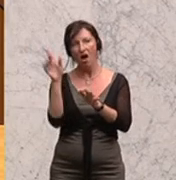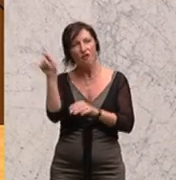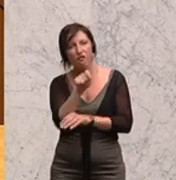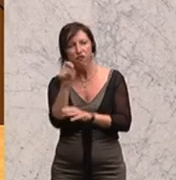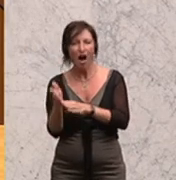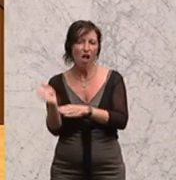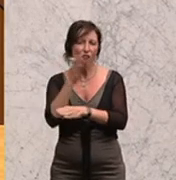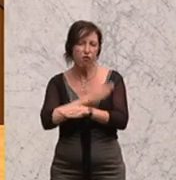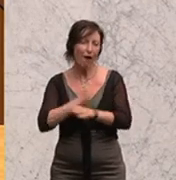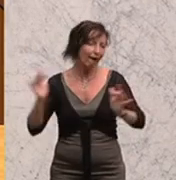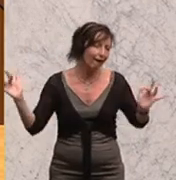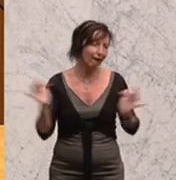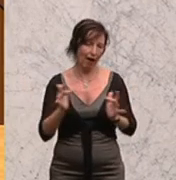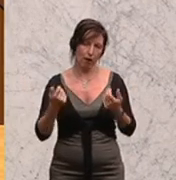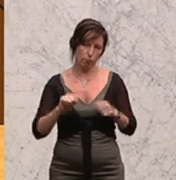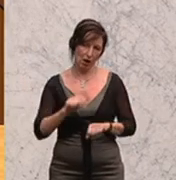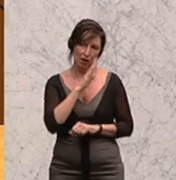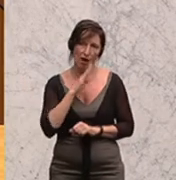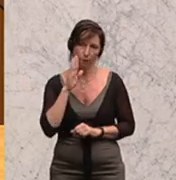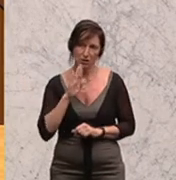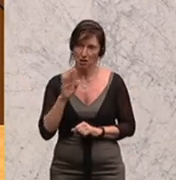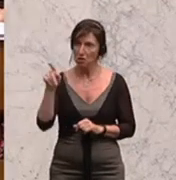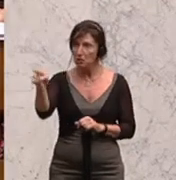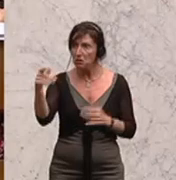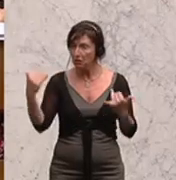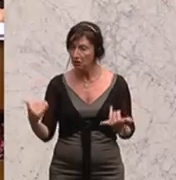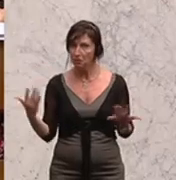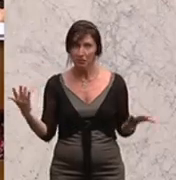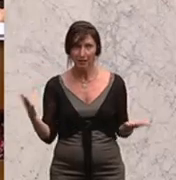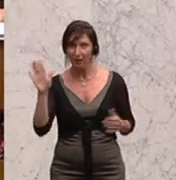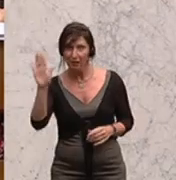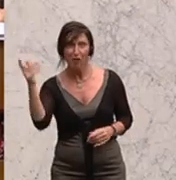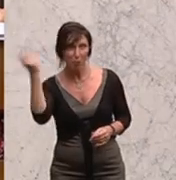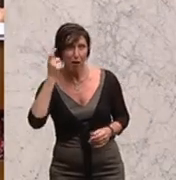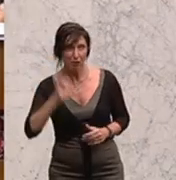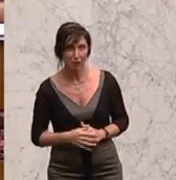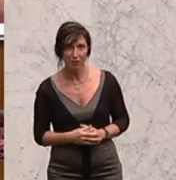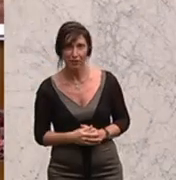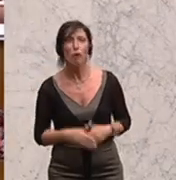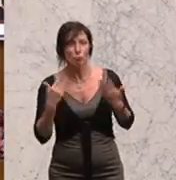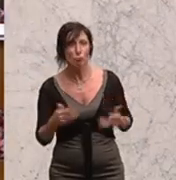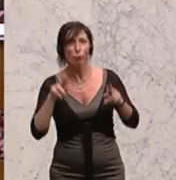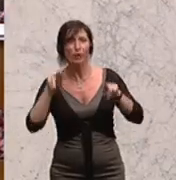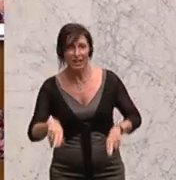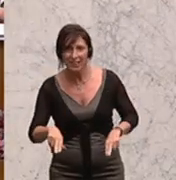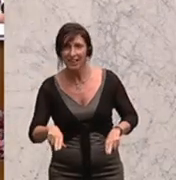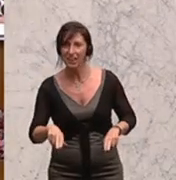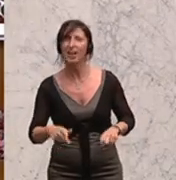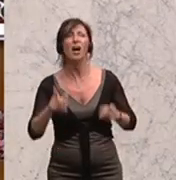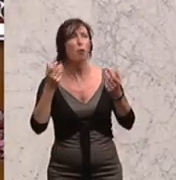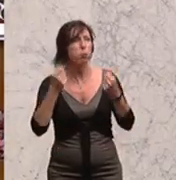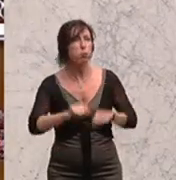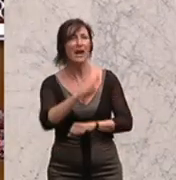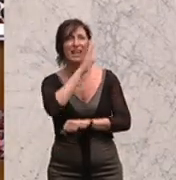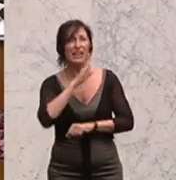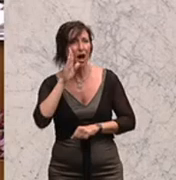Bankgeheimnis geredet. Und wenn Sie jetzt der Meinung sind, es ist der richtige Weg,